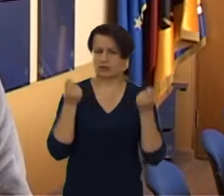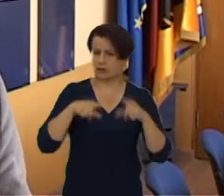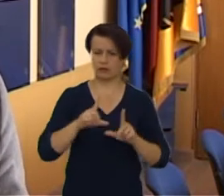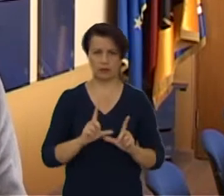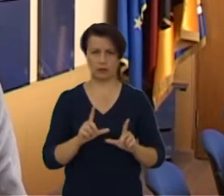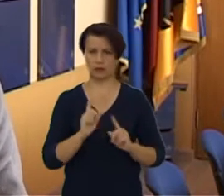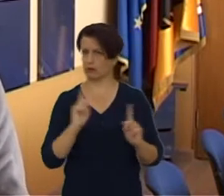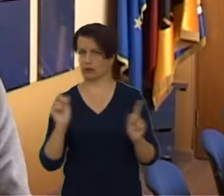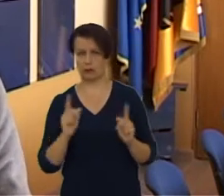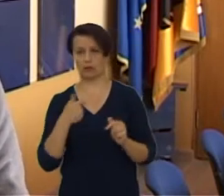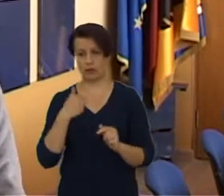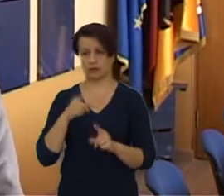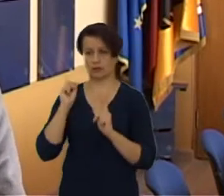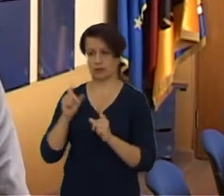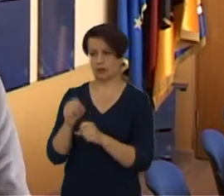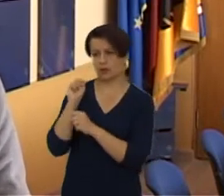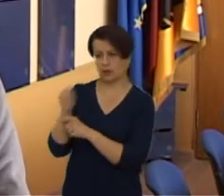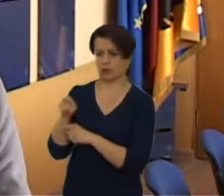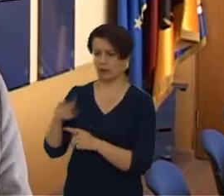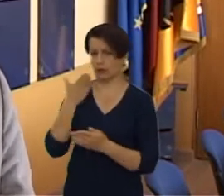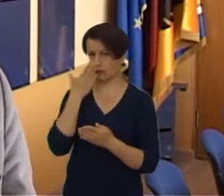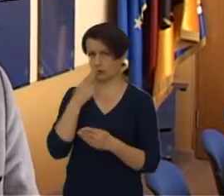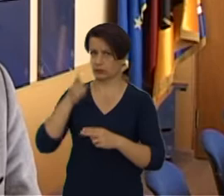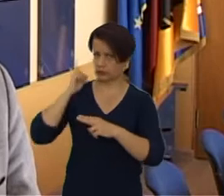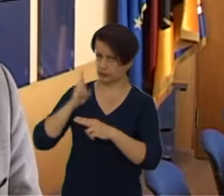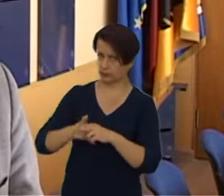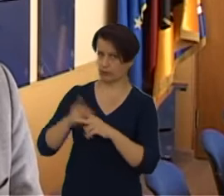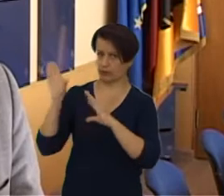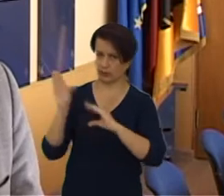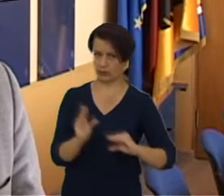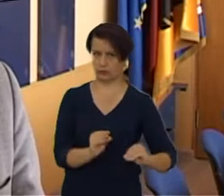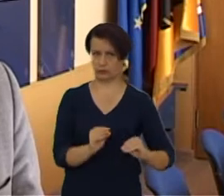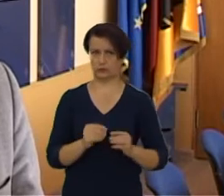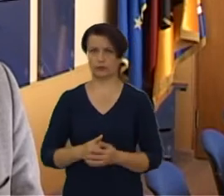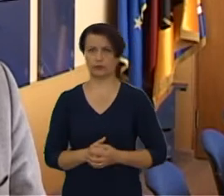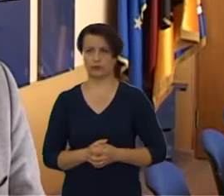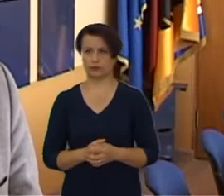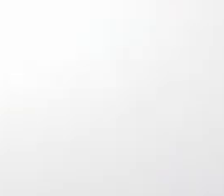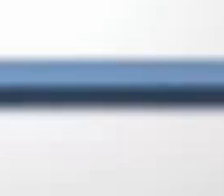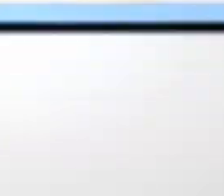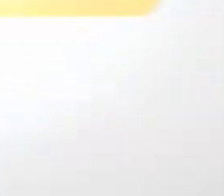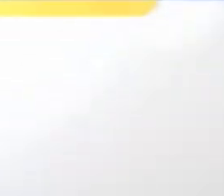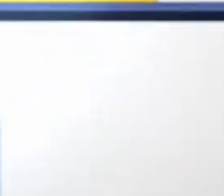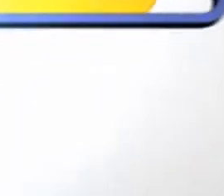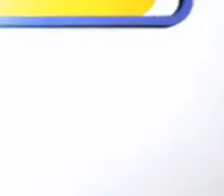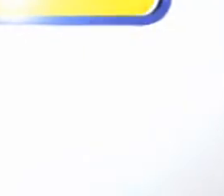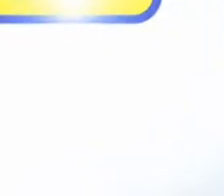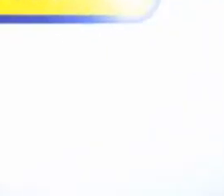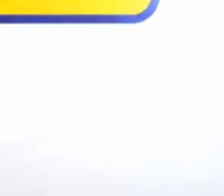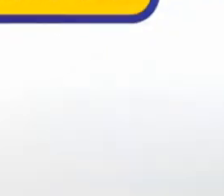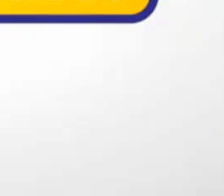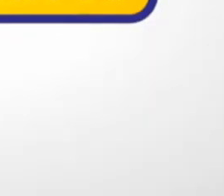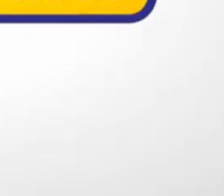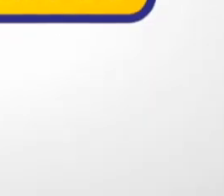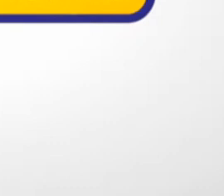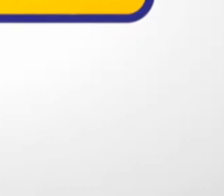savivaldybė. Mūsų tikslas yra juos spausti, kad vis dėlto tų kvapų, negerų kvapų, Kėdainių rajone mažėtų.